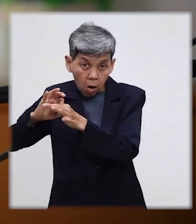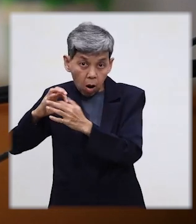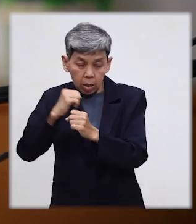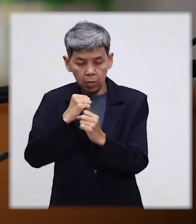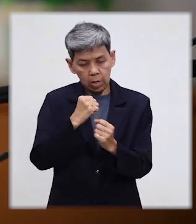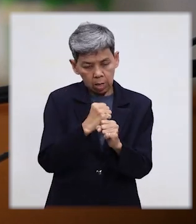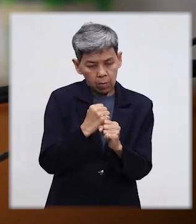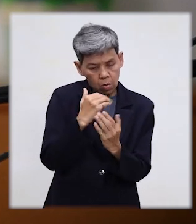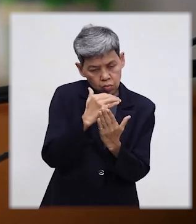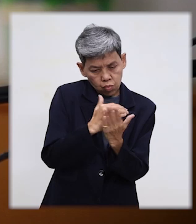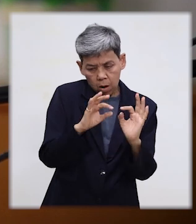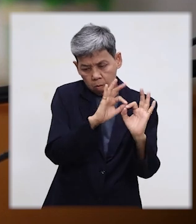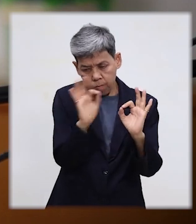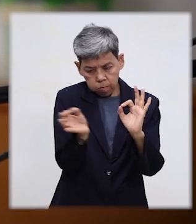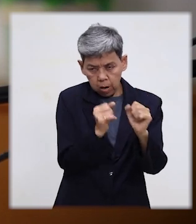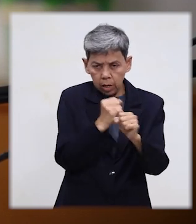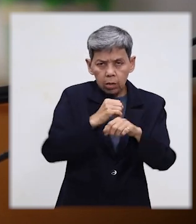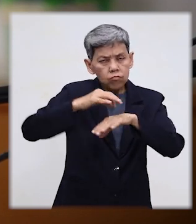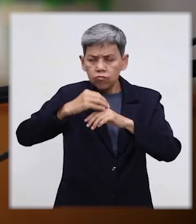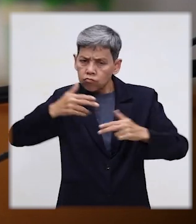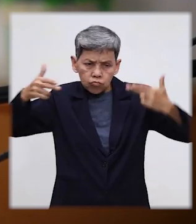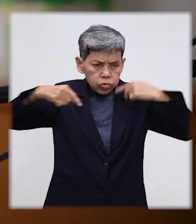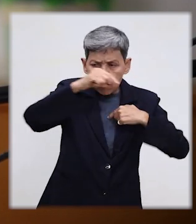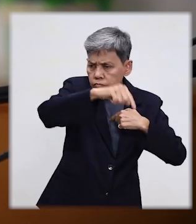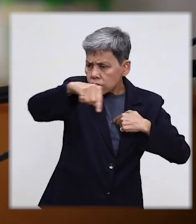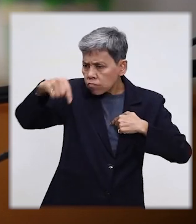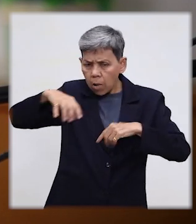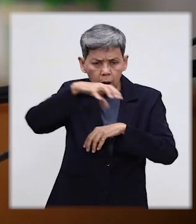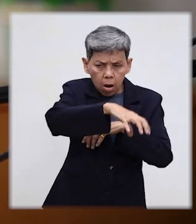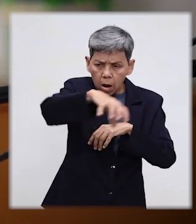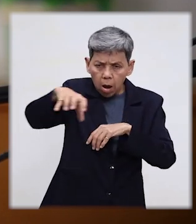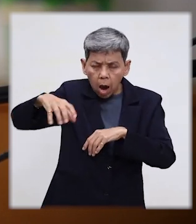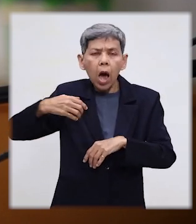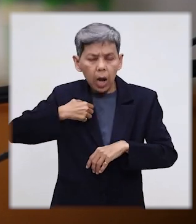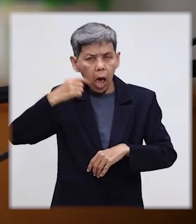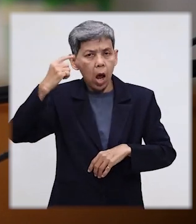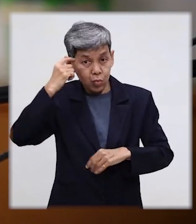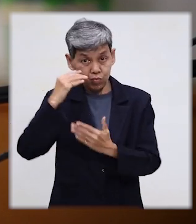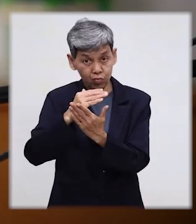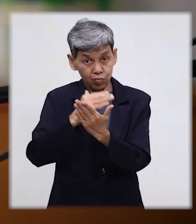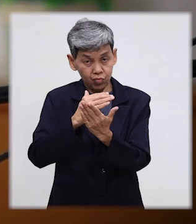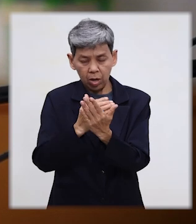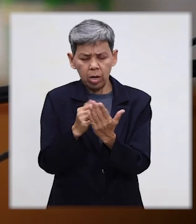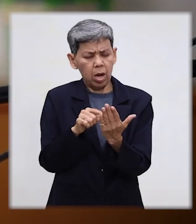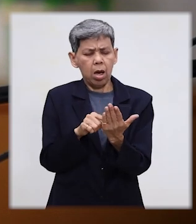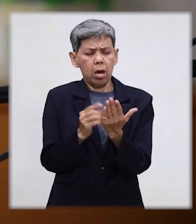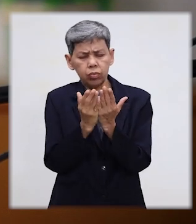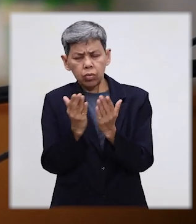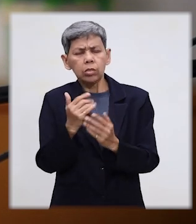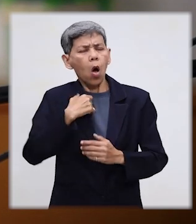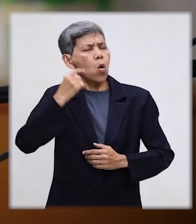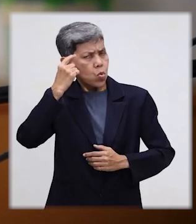ป็นเขียนบทหรือว่าในการหาโลเคชันหรืออะไรก็แล้วแต่แปลว่าเราเข้าใจแล้วว่าข้อมูลที่ต้องท่องเนี่ยมันเพื่ออะ